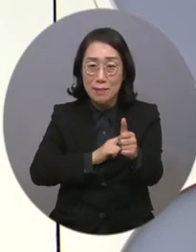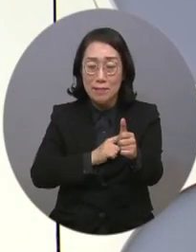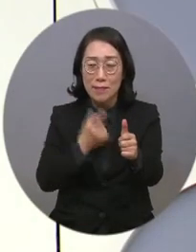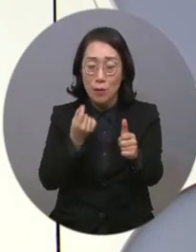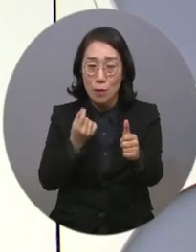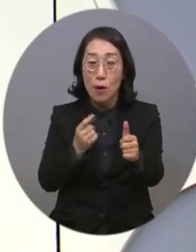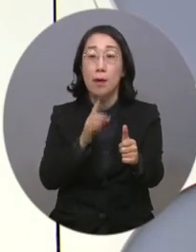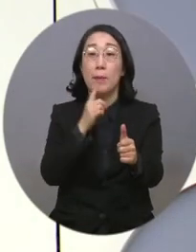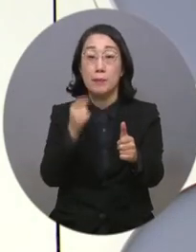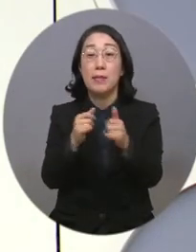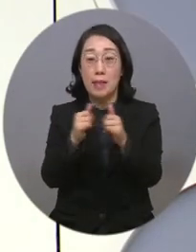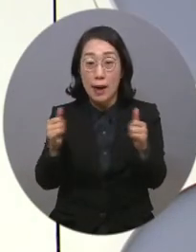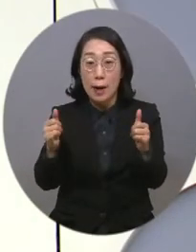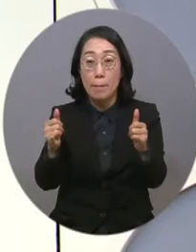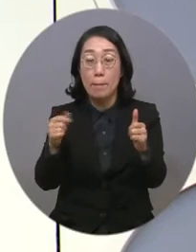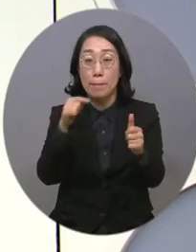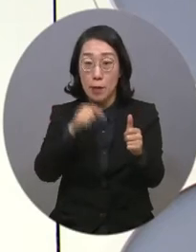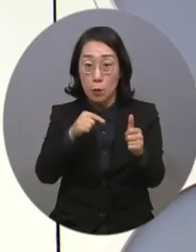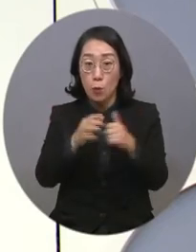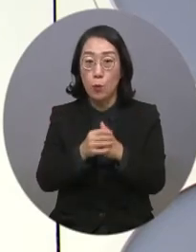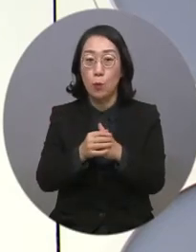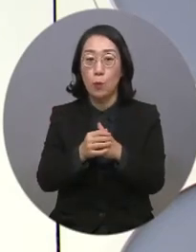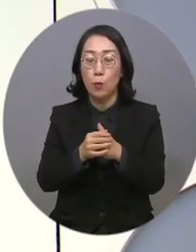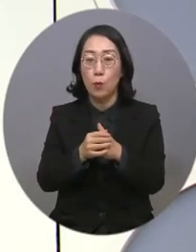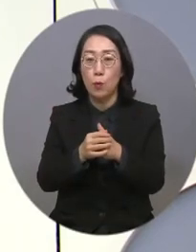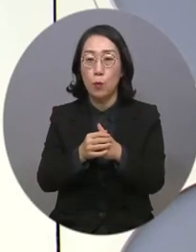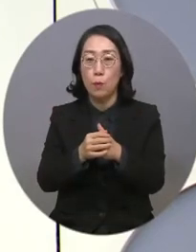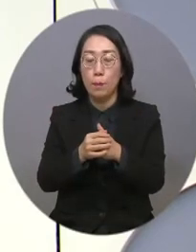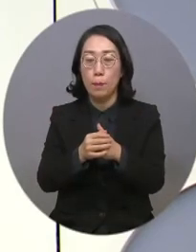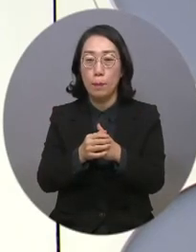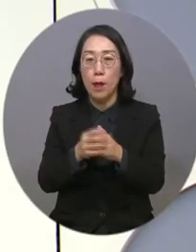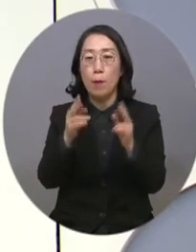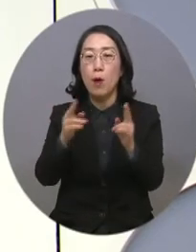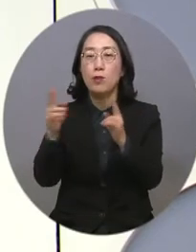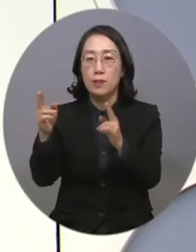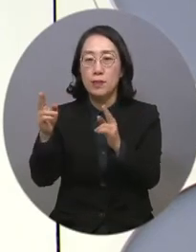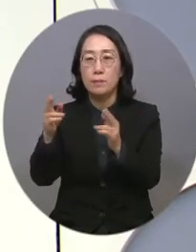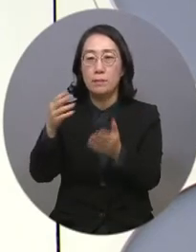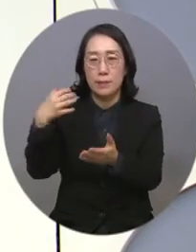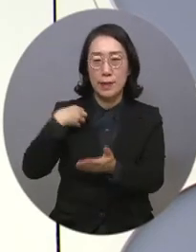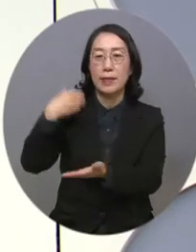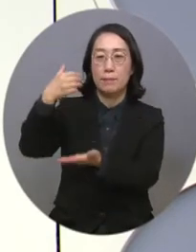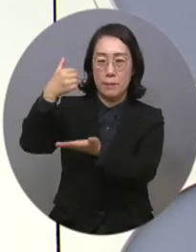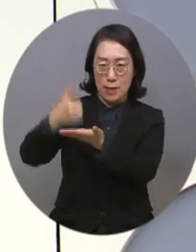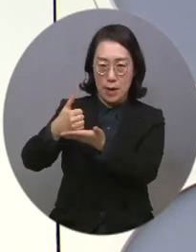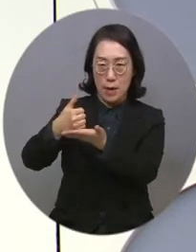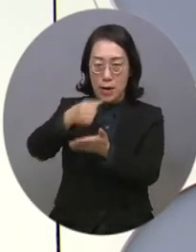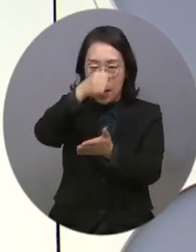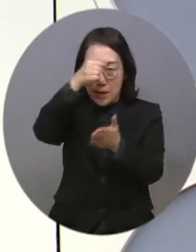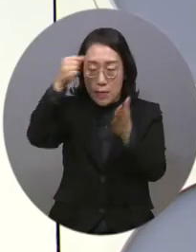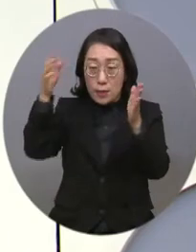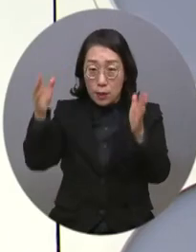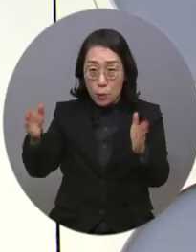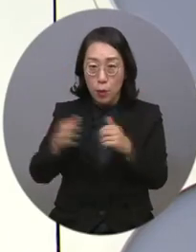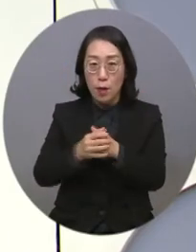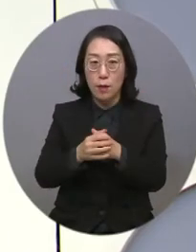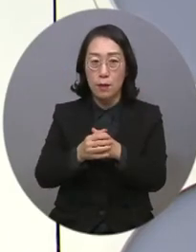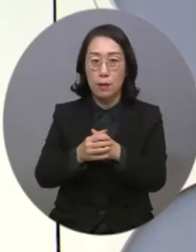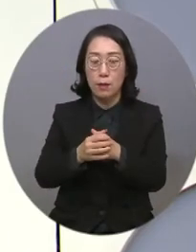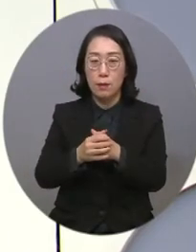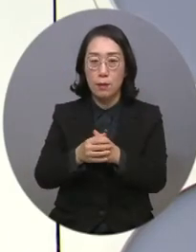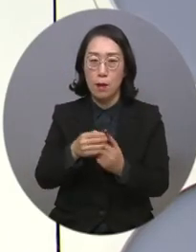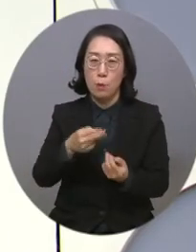이제 그 인덱스 온 센서십이라고 편집장이었습니다. 네. 그래서 자기 일생 동안 재산하고 번